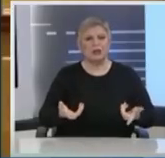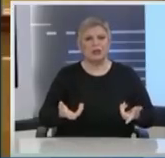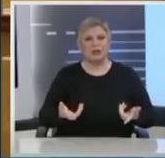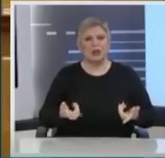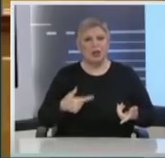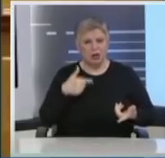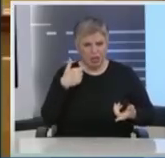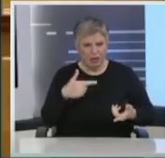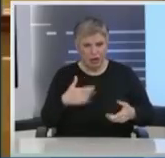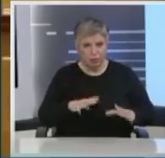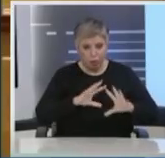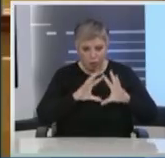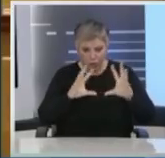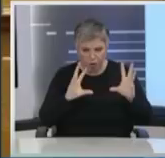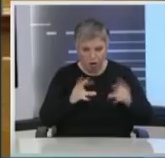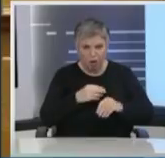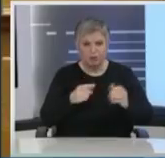προέκυψε από αυτές τις συναντήσεις.